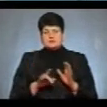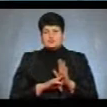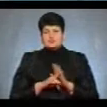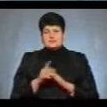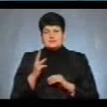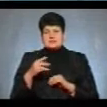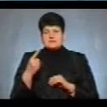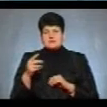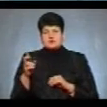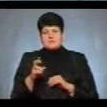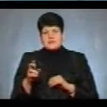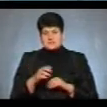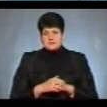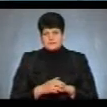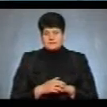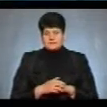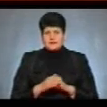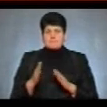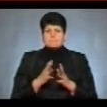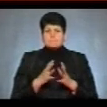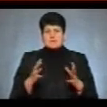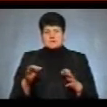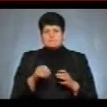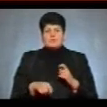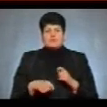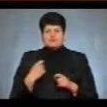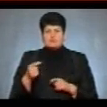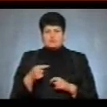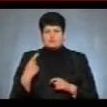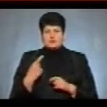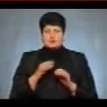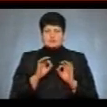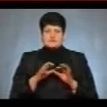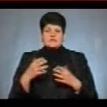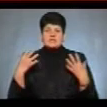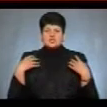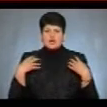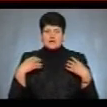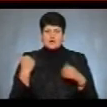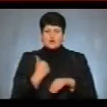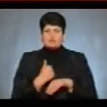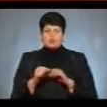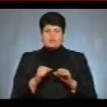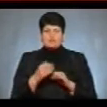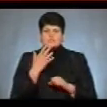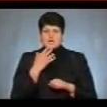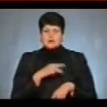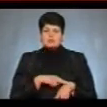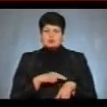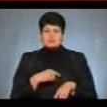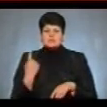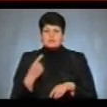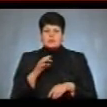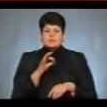з 31 березня. Більше про порушення на Тернопільщині розповів начальник головного управління Національної поліції в